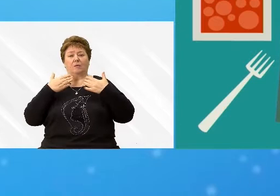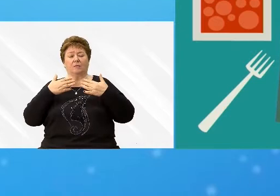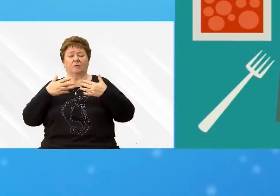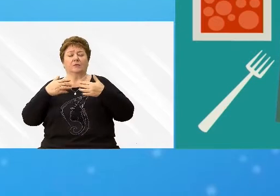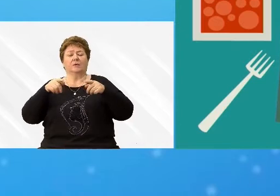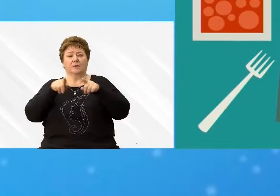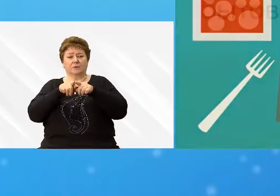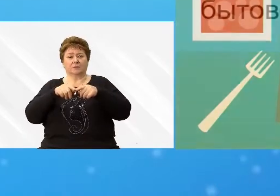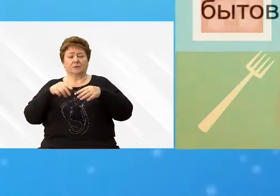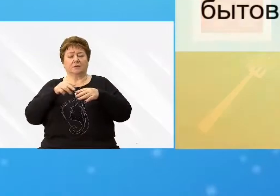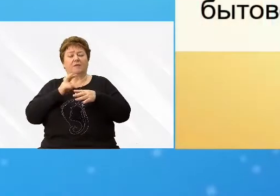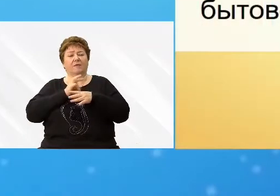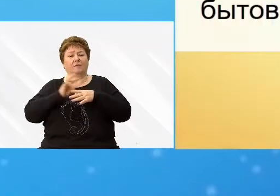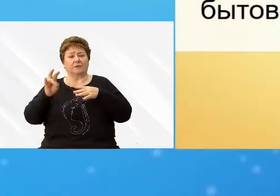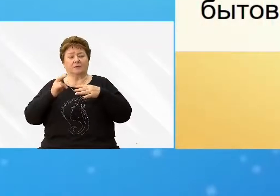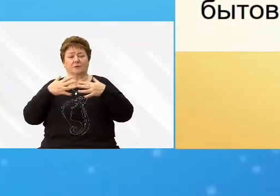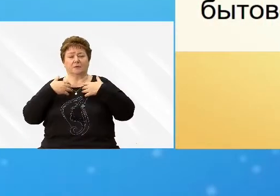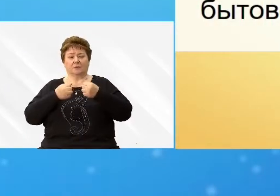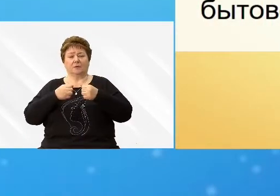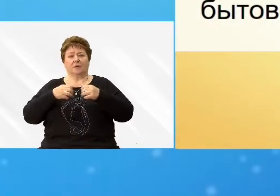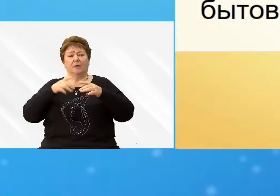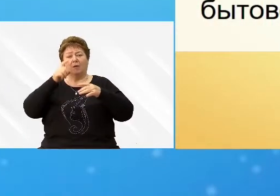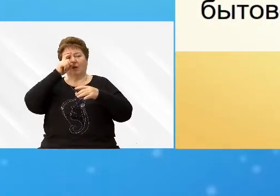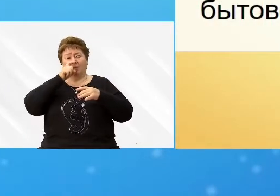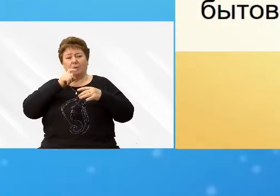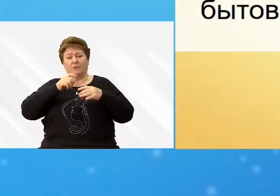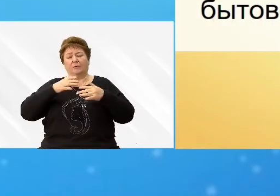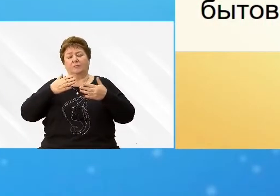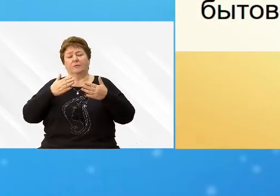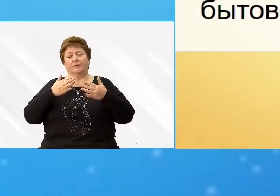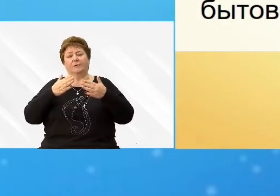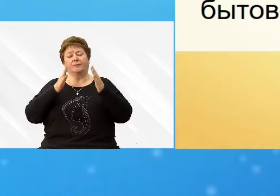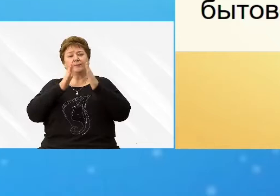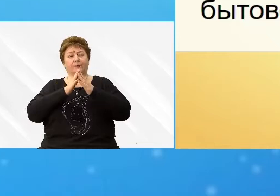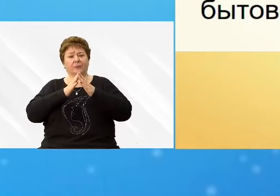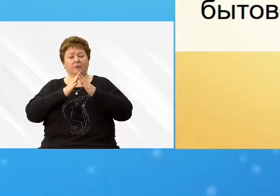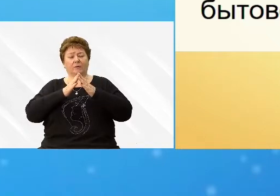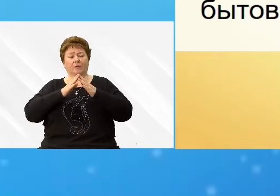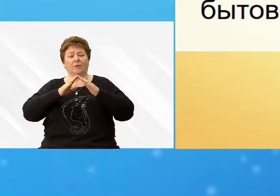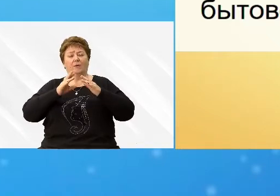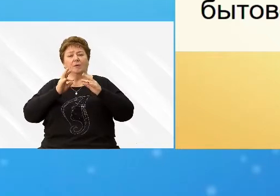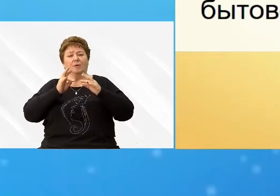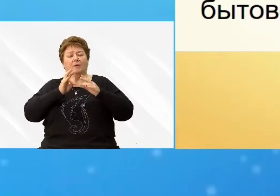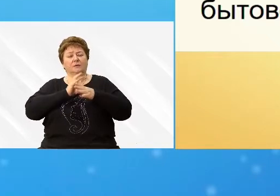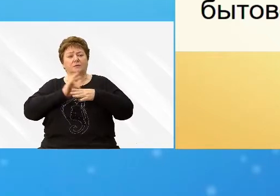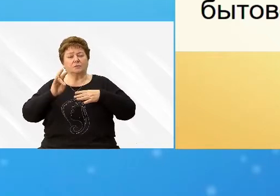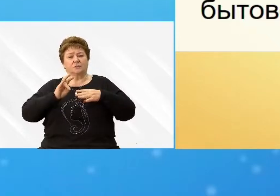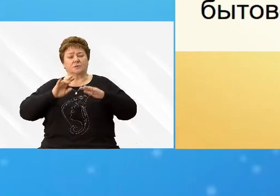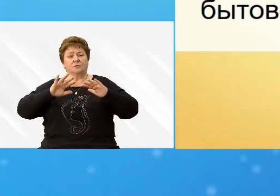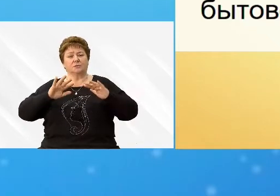здоровью ветхое жилье может стать причиной несчастных случаев и трагедий